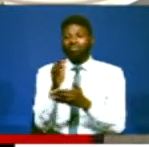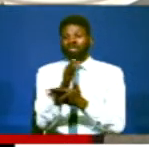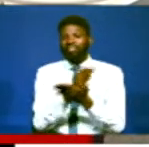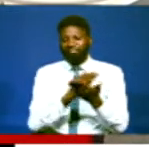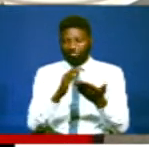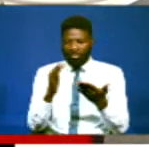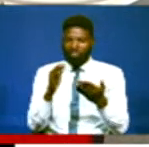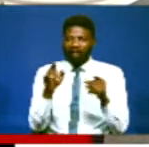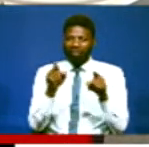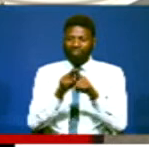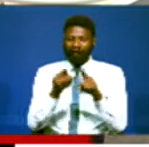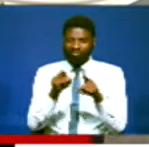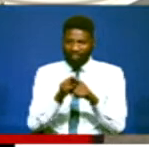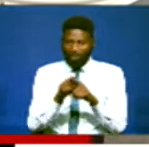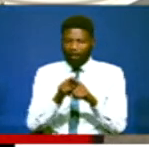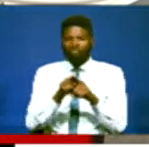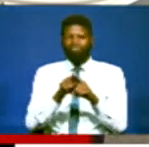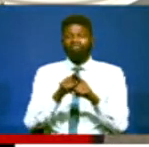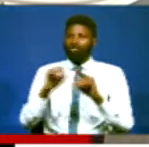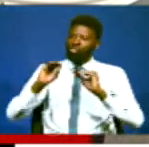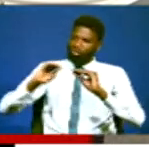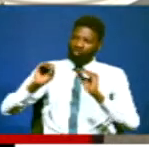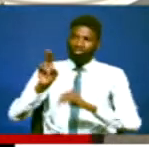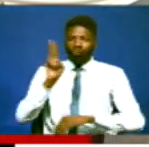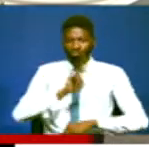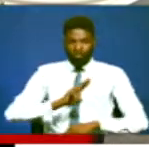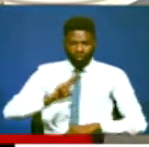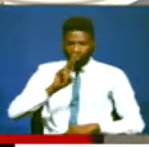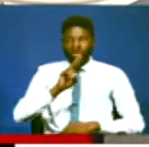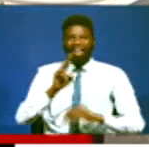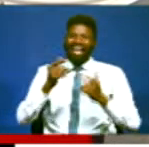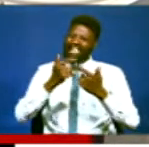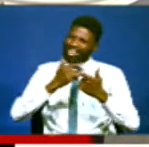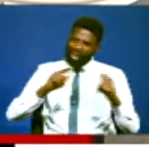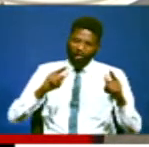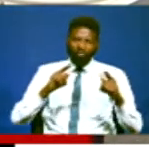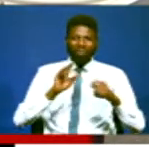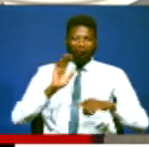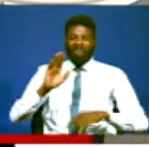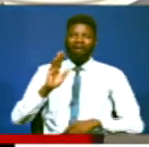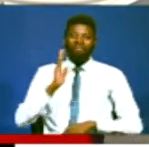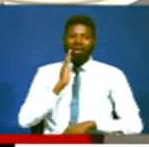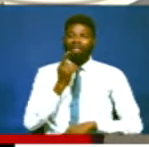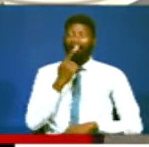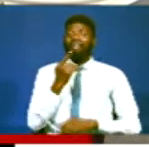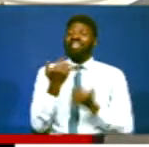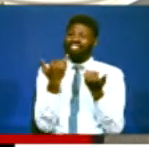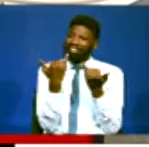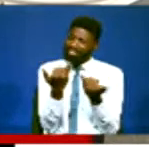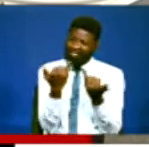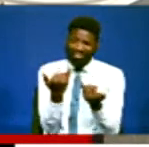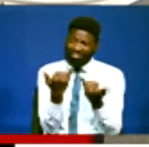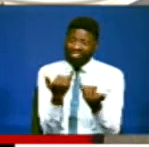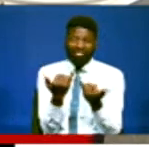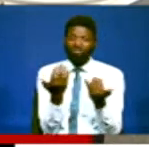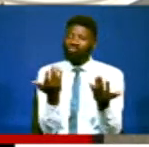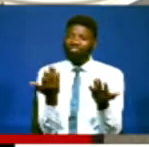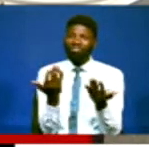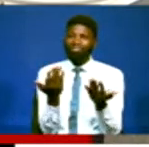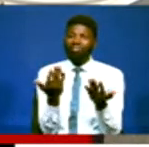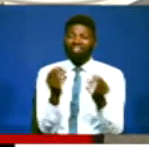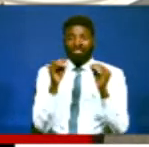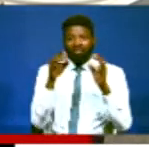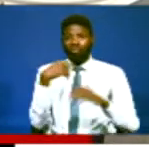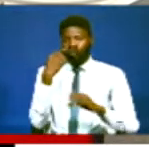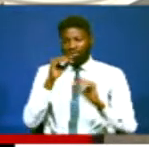kiasili, indigenous languages. Sasa hivi hatuna walimu ambao wanaweza wakafunza hayo masomo. Kwa hivyo nafikiri kuhusiana na